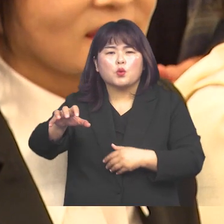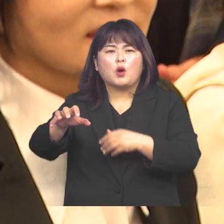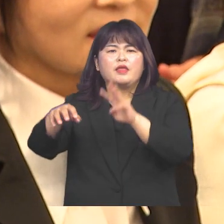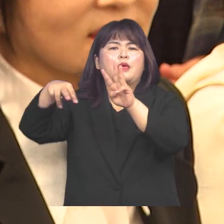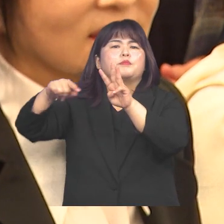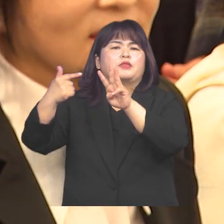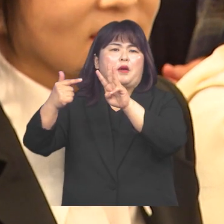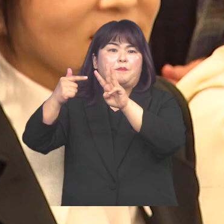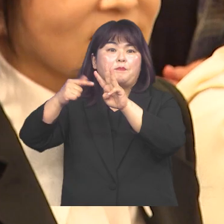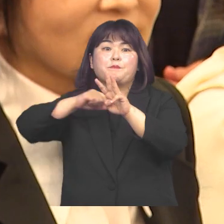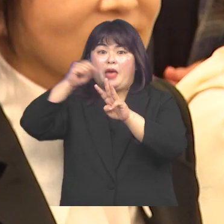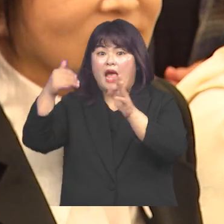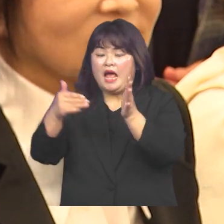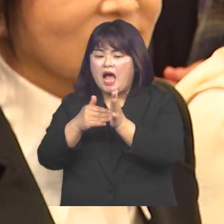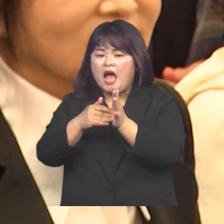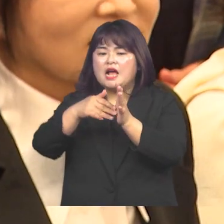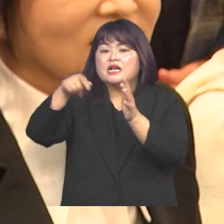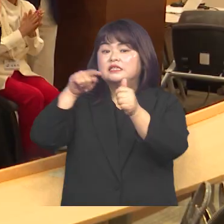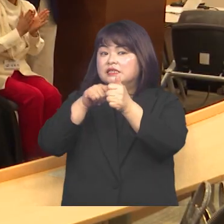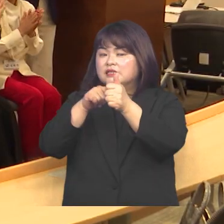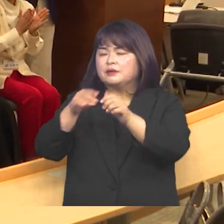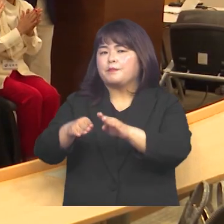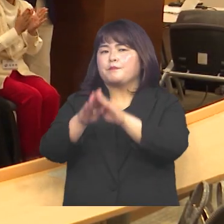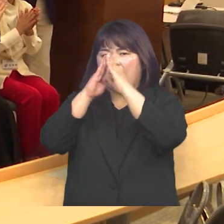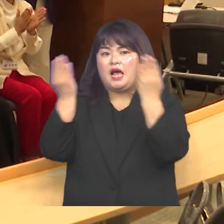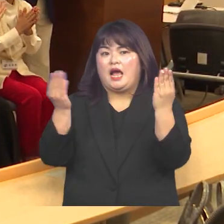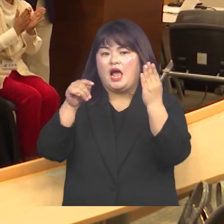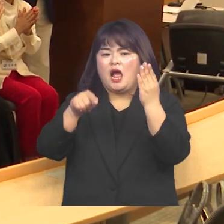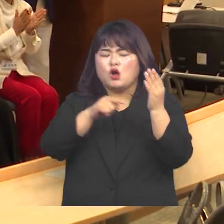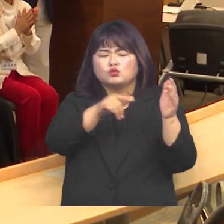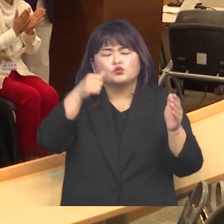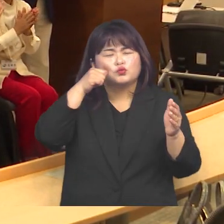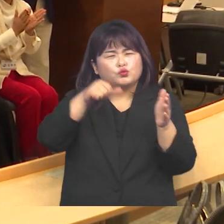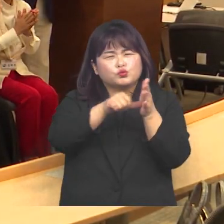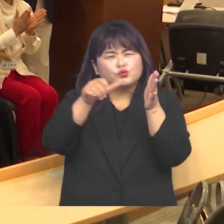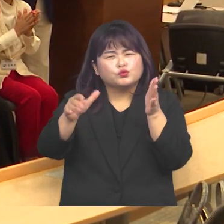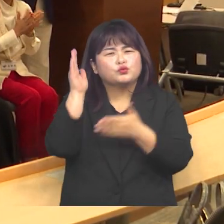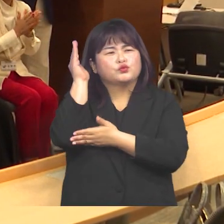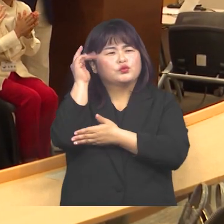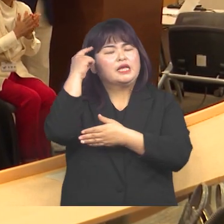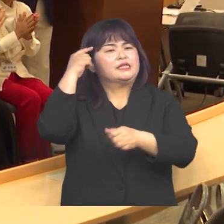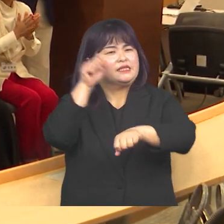기록한 김창준 씨가 설립한 것으로 각계각층의